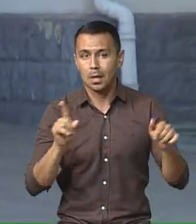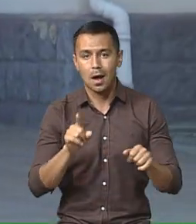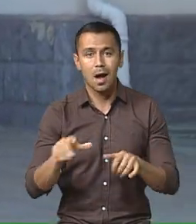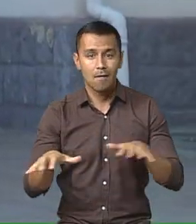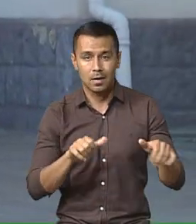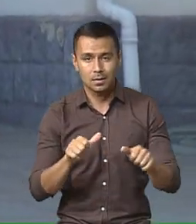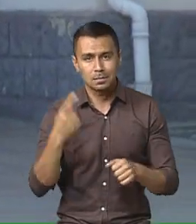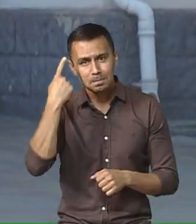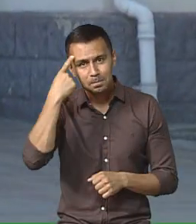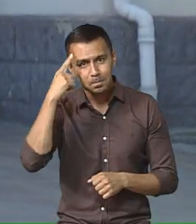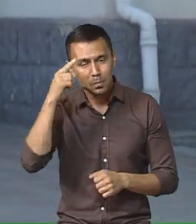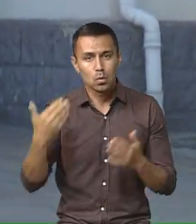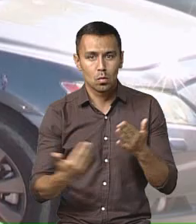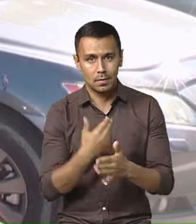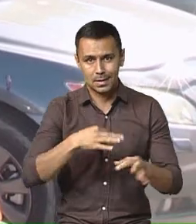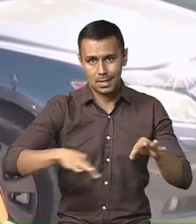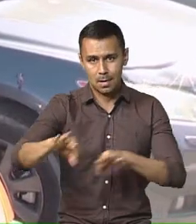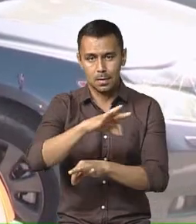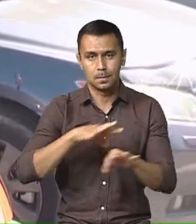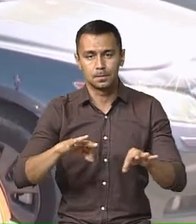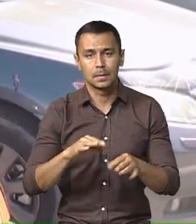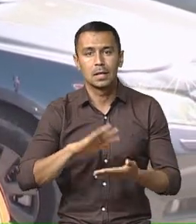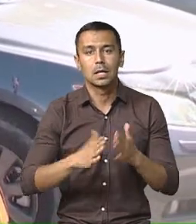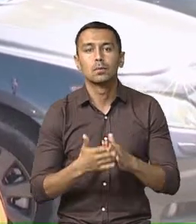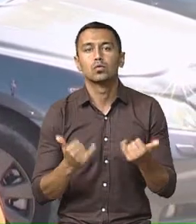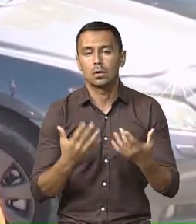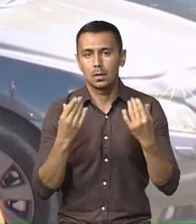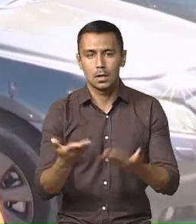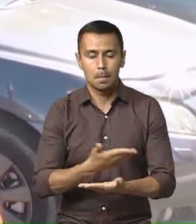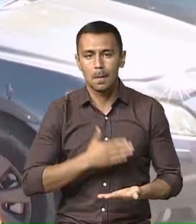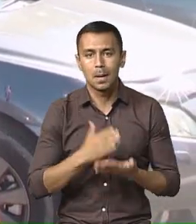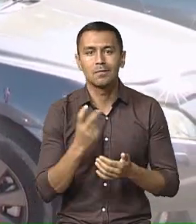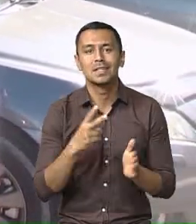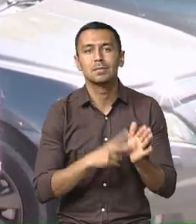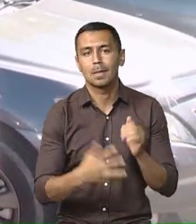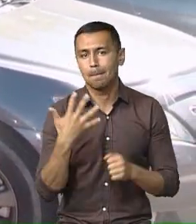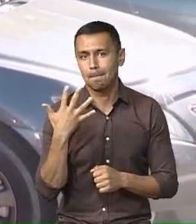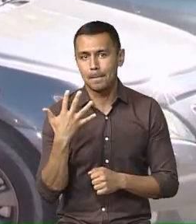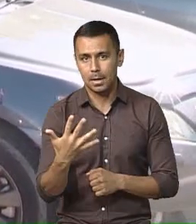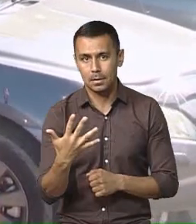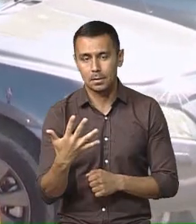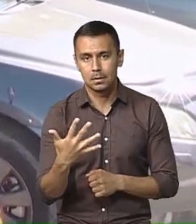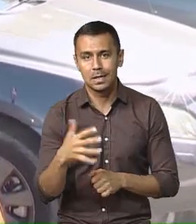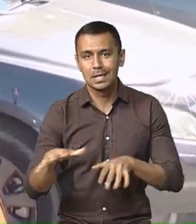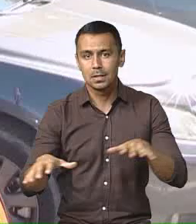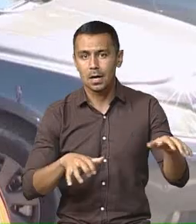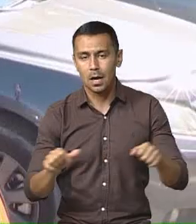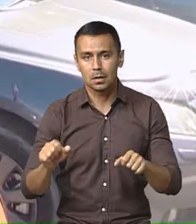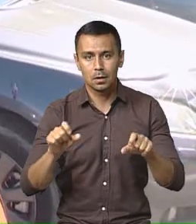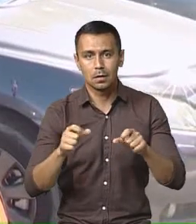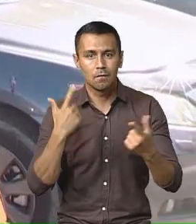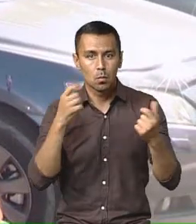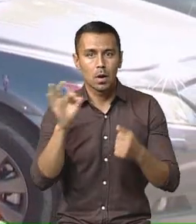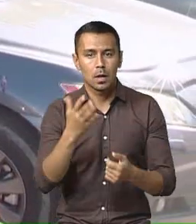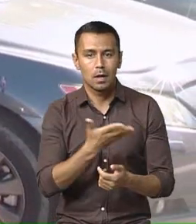аферисти вдаються до нових схем. Станом на сьогоднішній день ми маємо 275 шахрайств, відомості про які